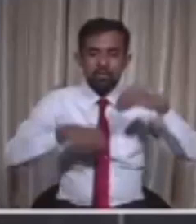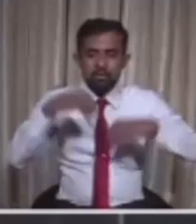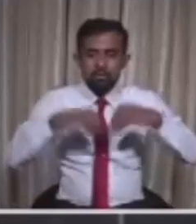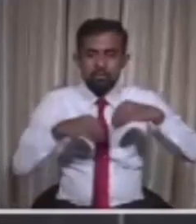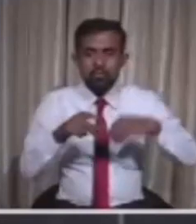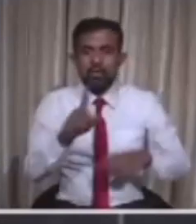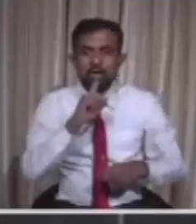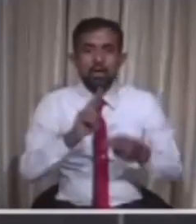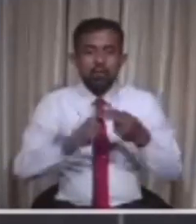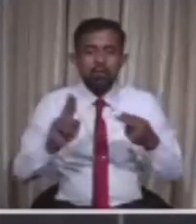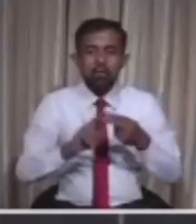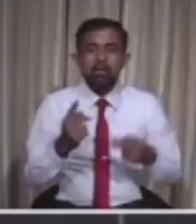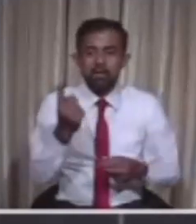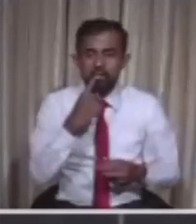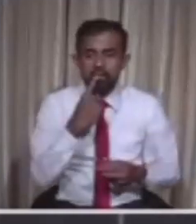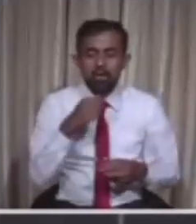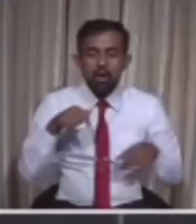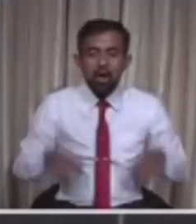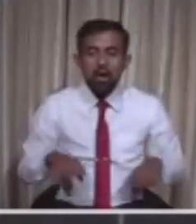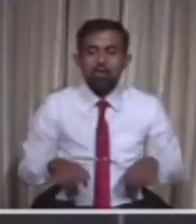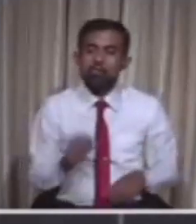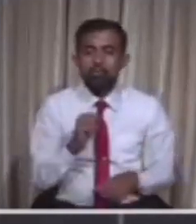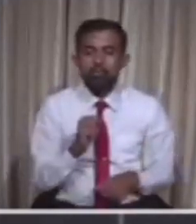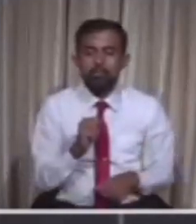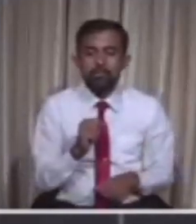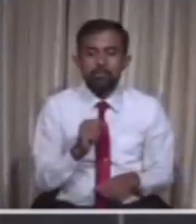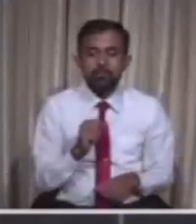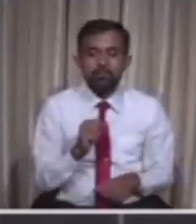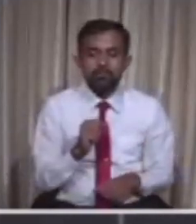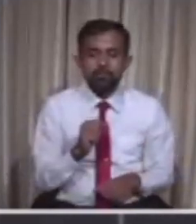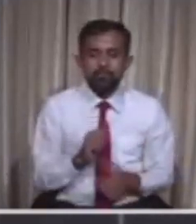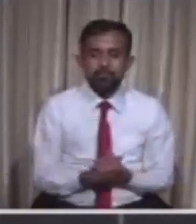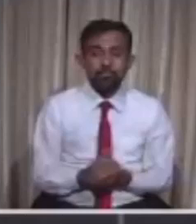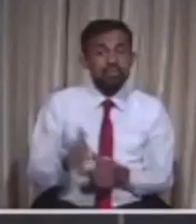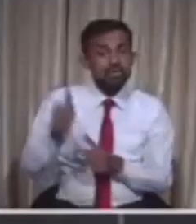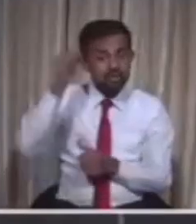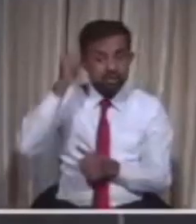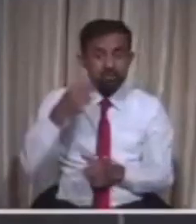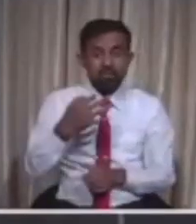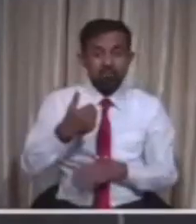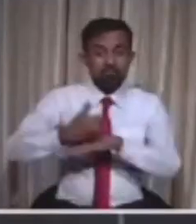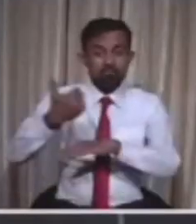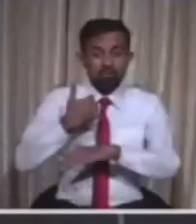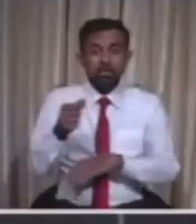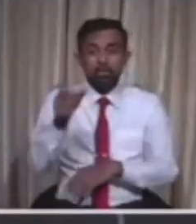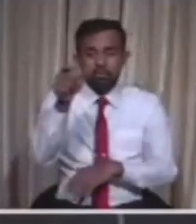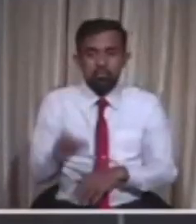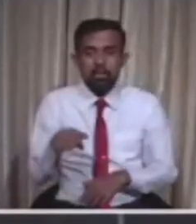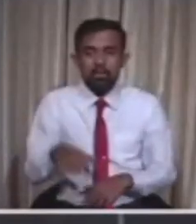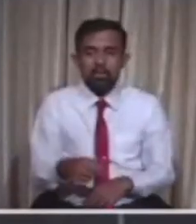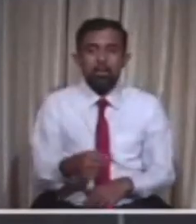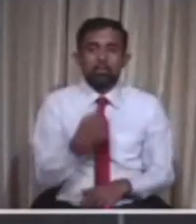කරනකොට ඔවා කියන්න එපා. හැබැයි අද මොකද වෙලා තියෙන්නේ ගරු කතානායකතුමනි? එදා අපිට හිනහ වෙච්ච කට්ටිය දැන් කියනවා,